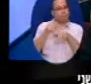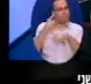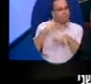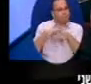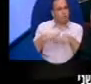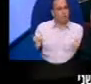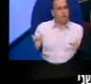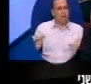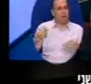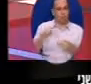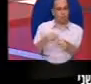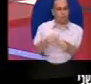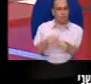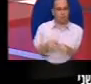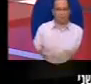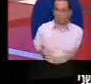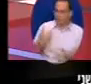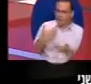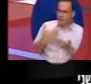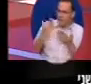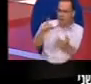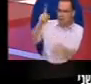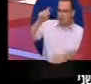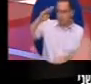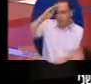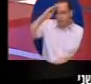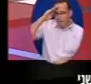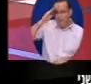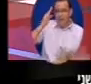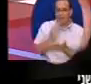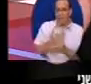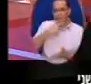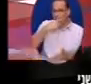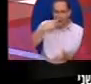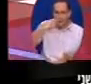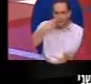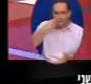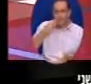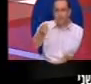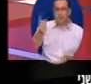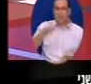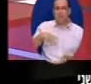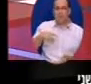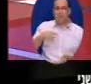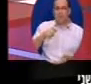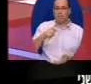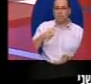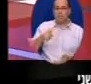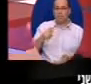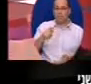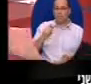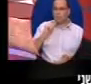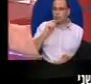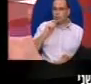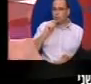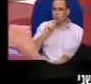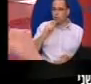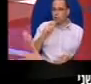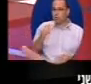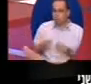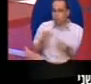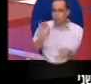בחיפה, שהיו מבחנים או חלוקת ציונים על הרמדאן, על סעודות איפטר, כאילו, וזה מוזר, כי זה באמת